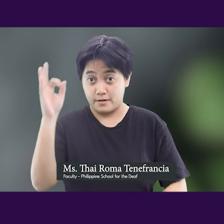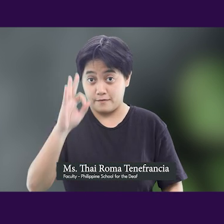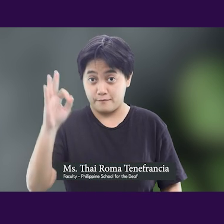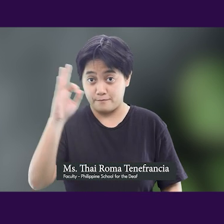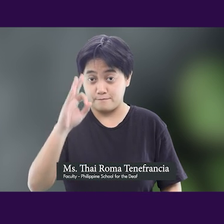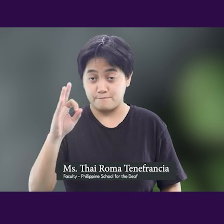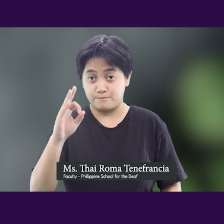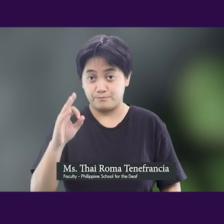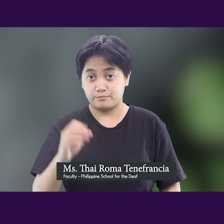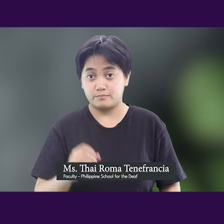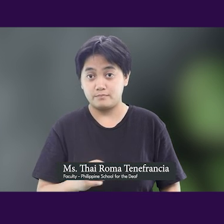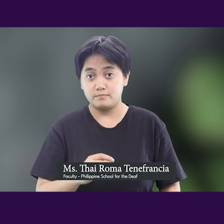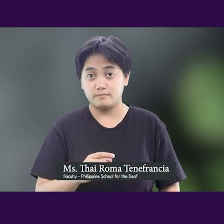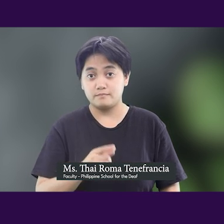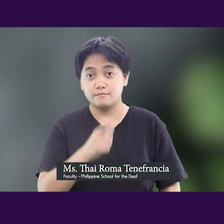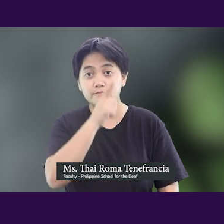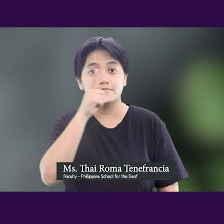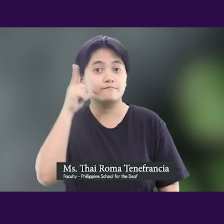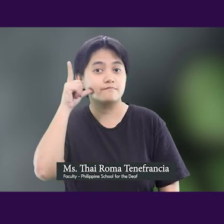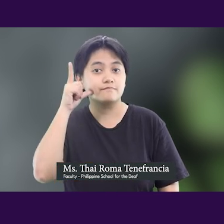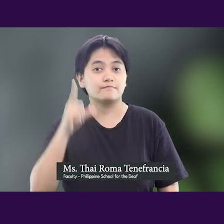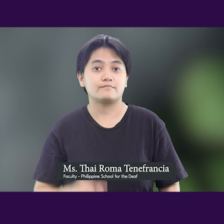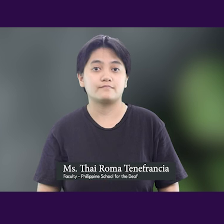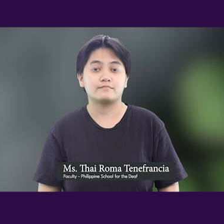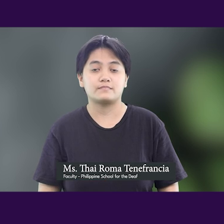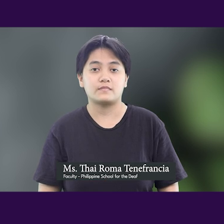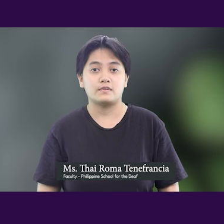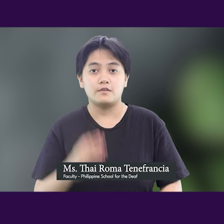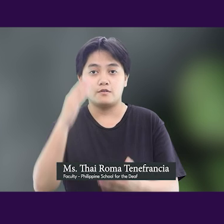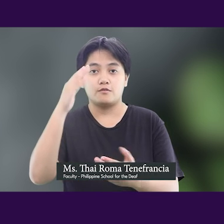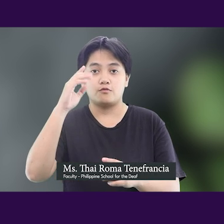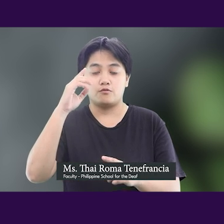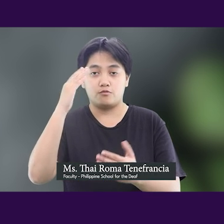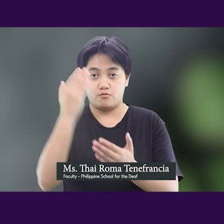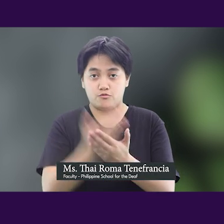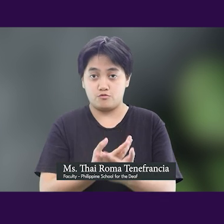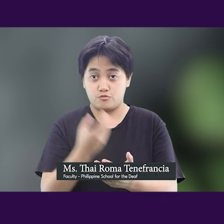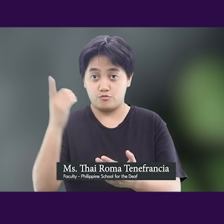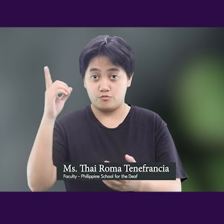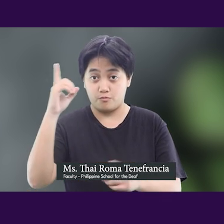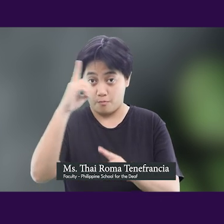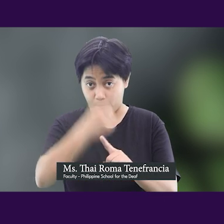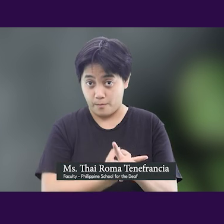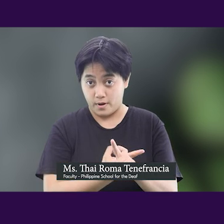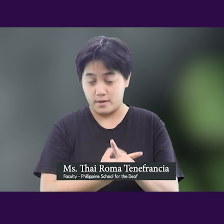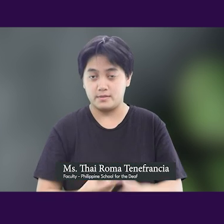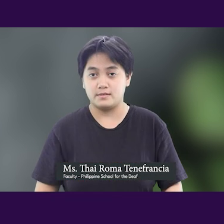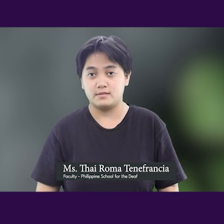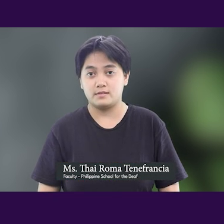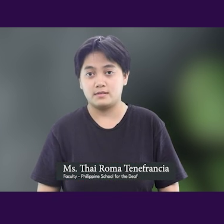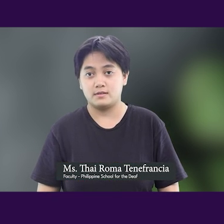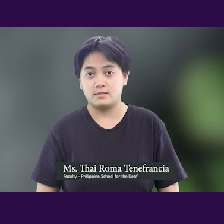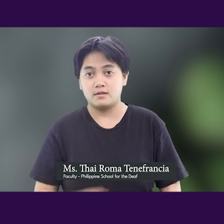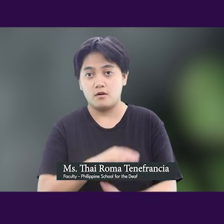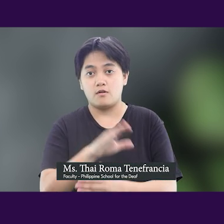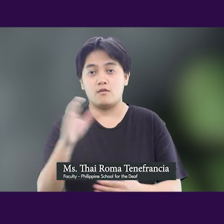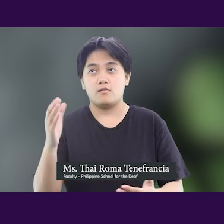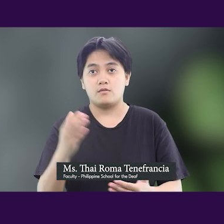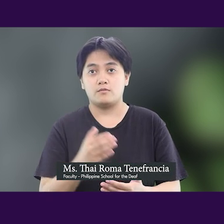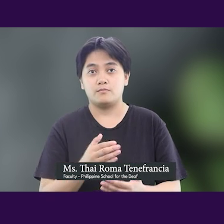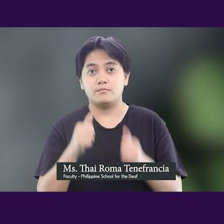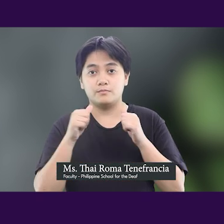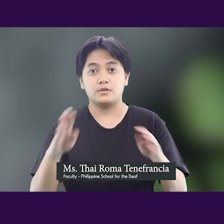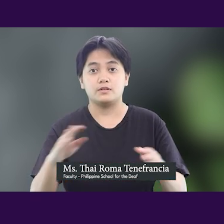Kwaresma, pasalamatan natin ang Diyos sa bagong buwan at sa mga biyaya at pagpapalang inilaan niya sa atin sa buong buwan ng